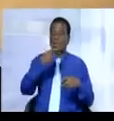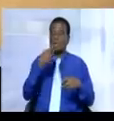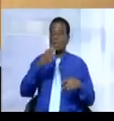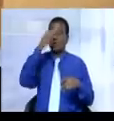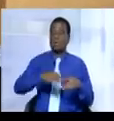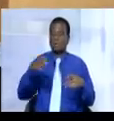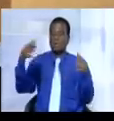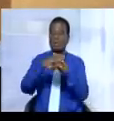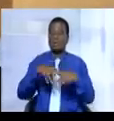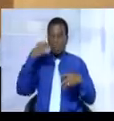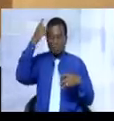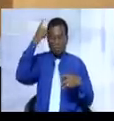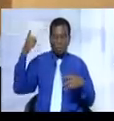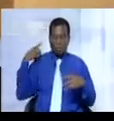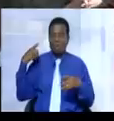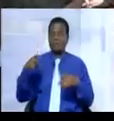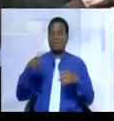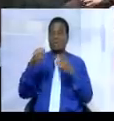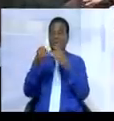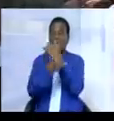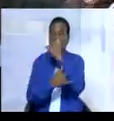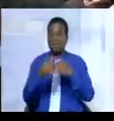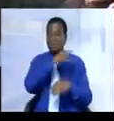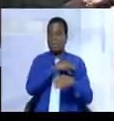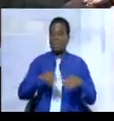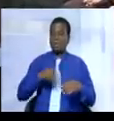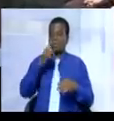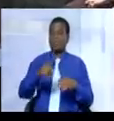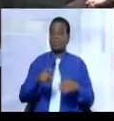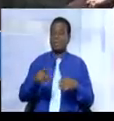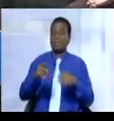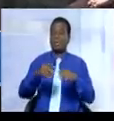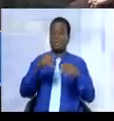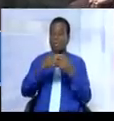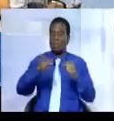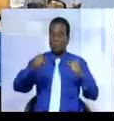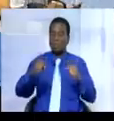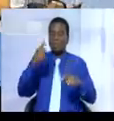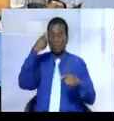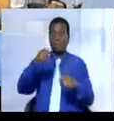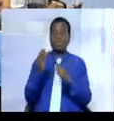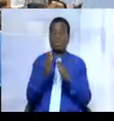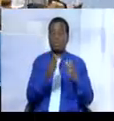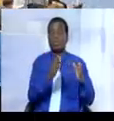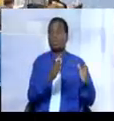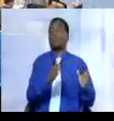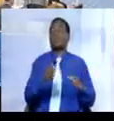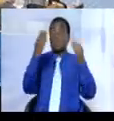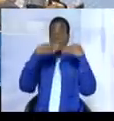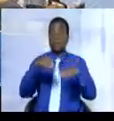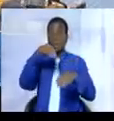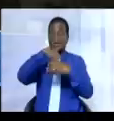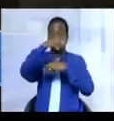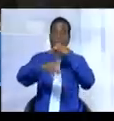l'Union parlementaire des États membres de la coopération islamique soit un instrument fort pour la résolution des crises dans le monde musulman.